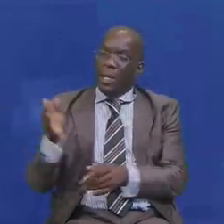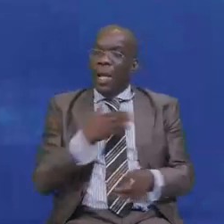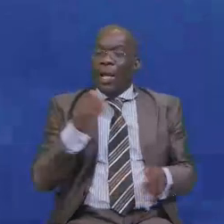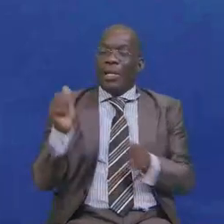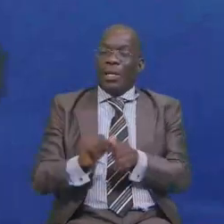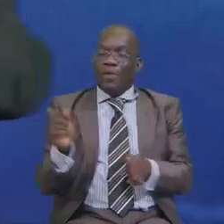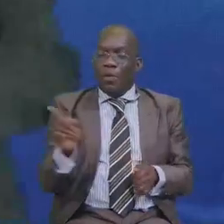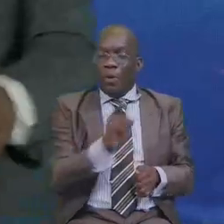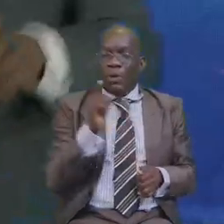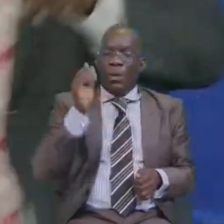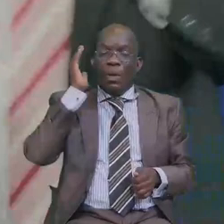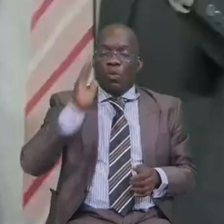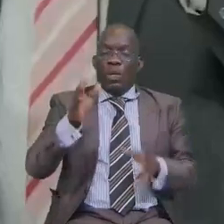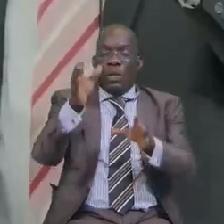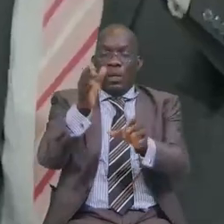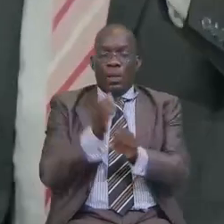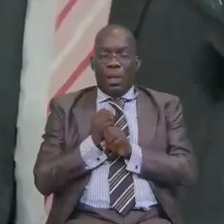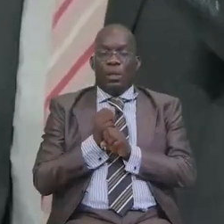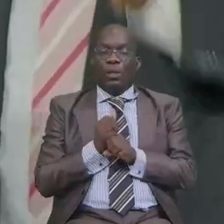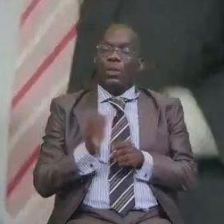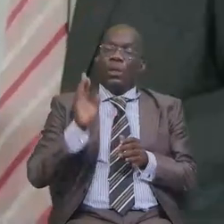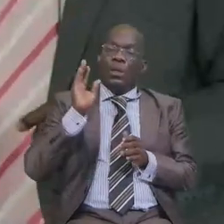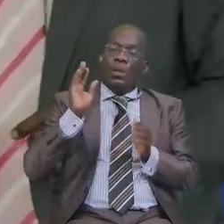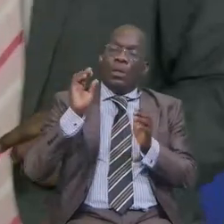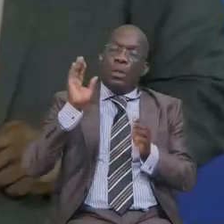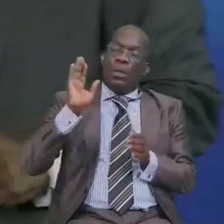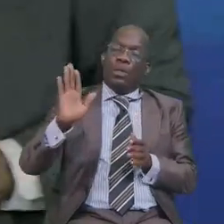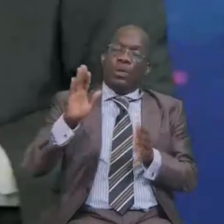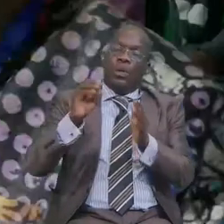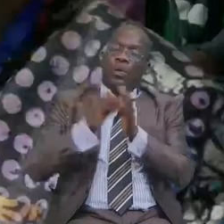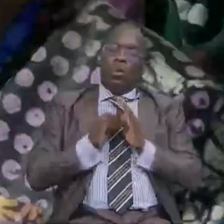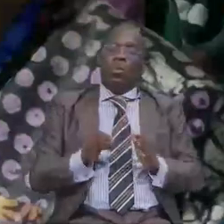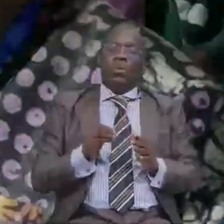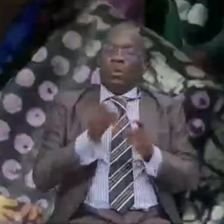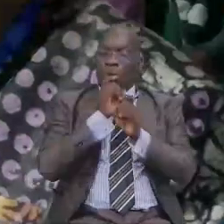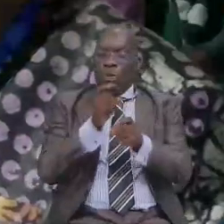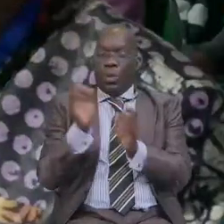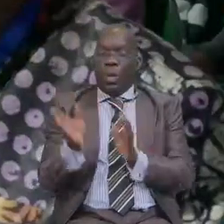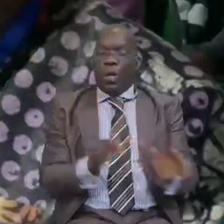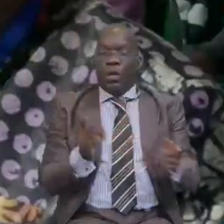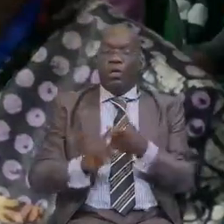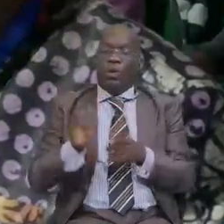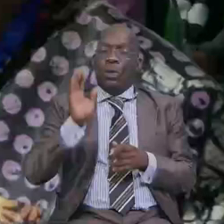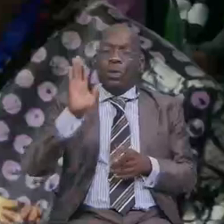chacun recevra sa récompense selon son travail. Amen.